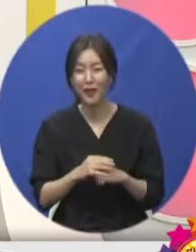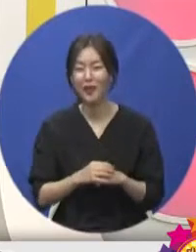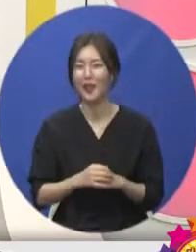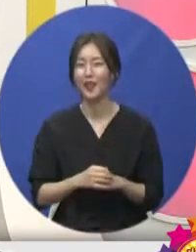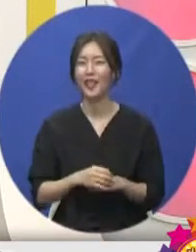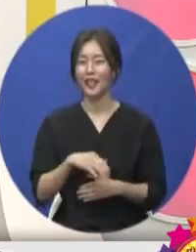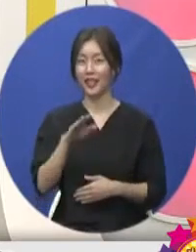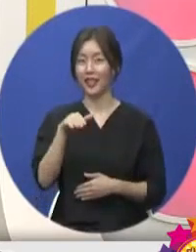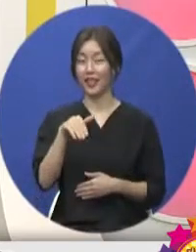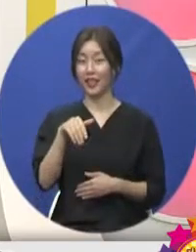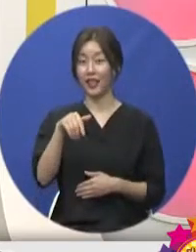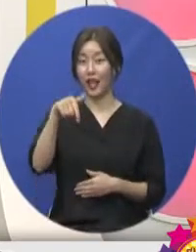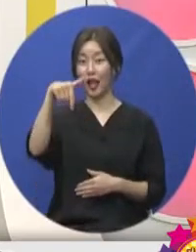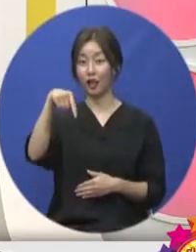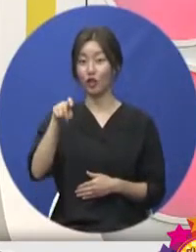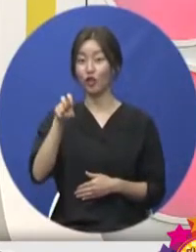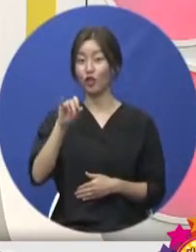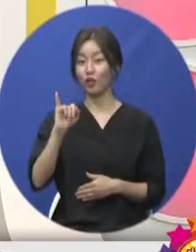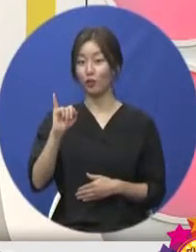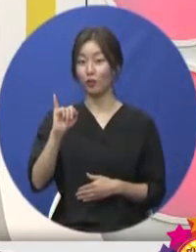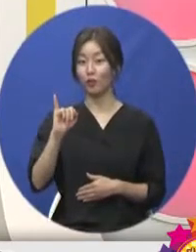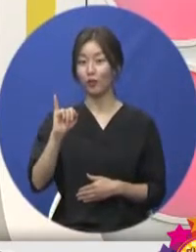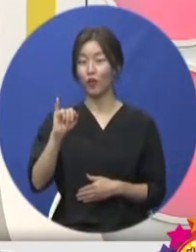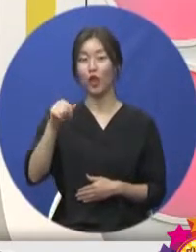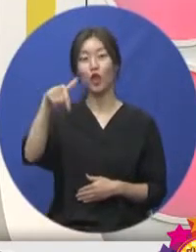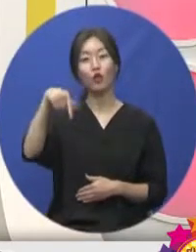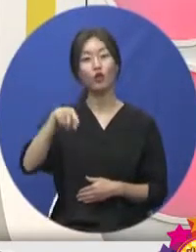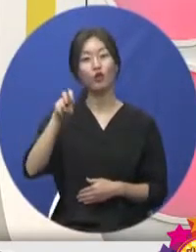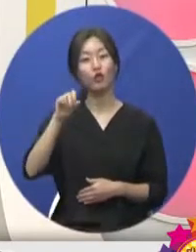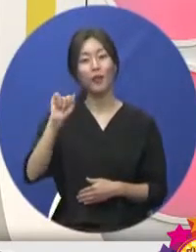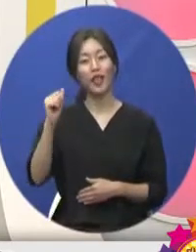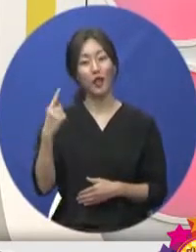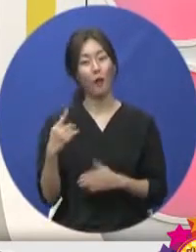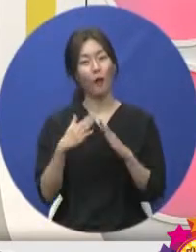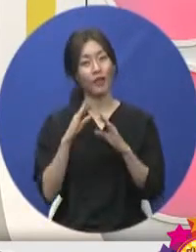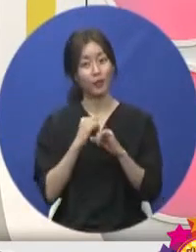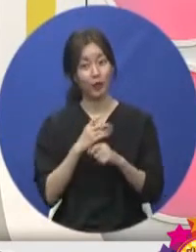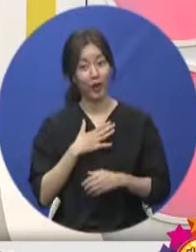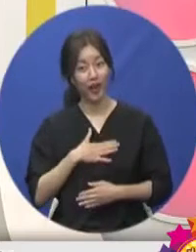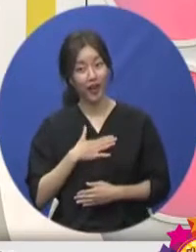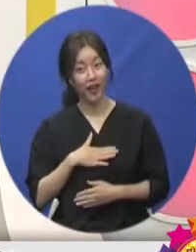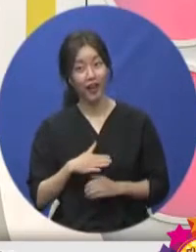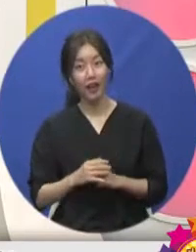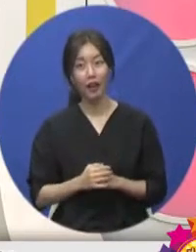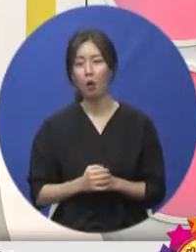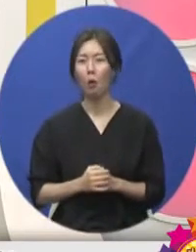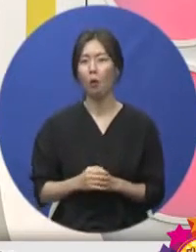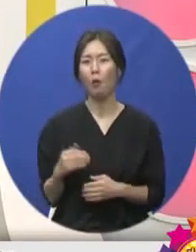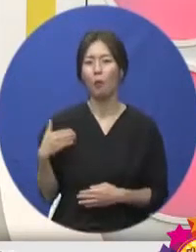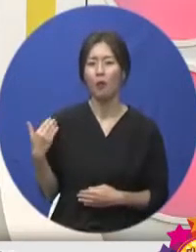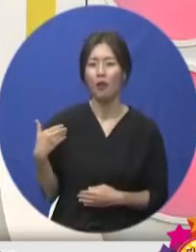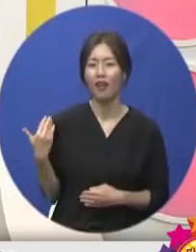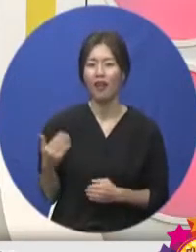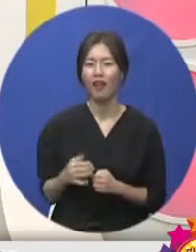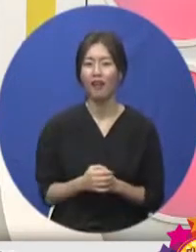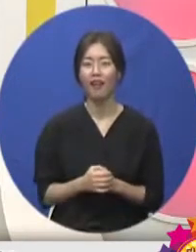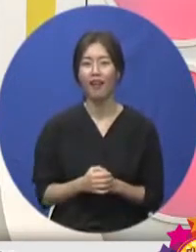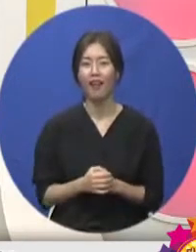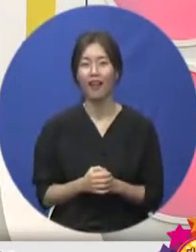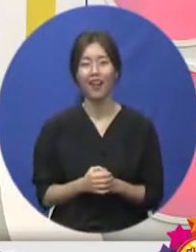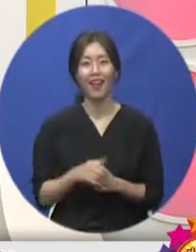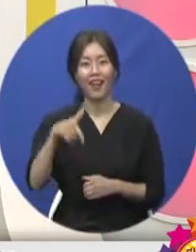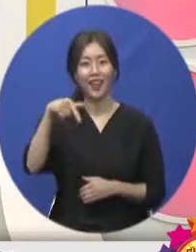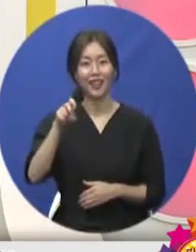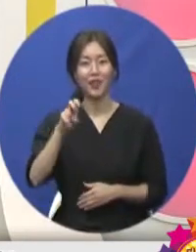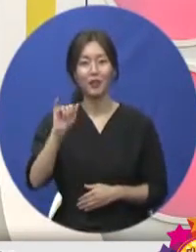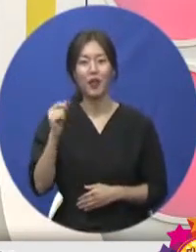이제 구미호 집 주소 아세요, 어르신? 예? 구미호 집 주소 아세요? 아, 구미호 집 주소는 모르지. 아, 구미호 주소. 아니,